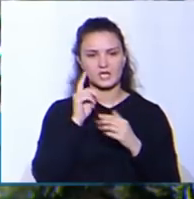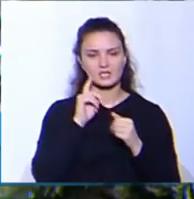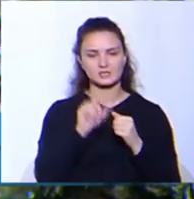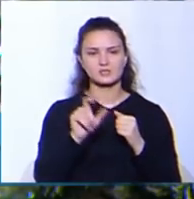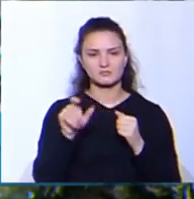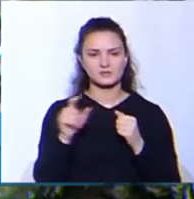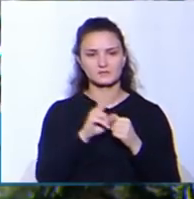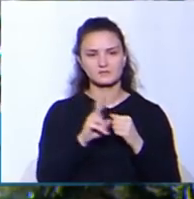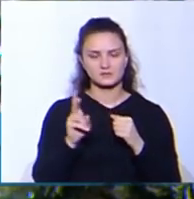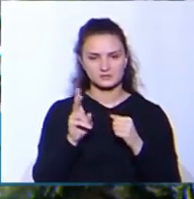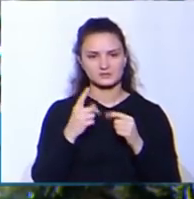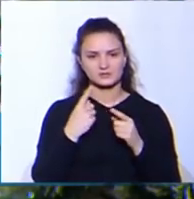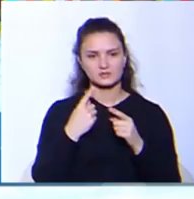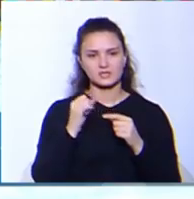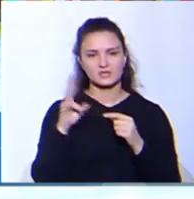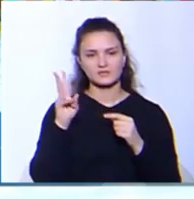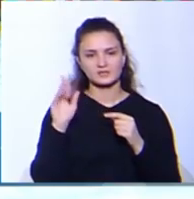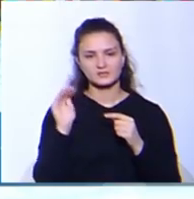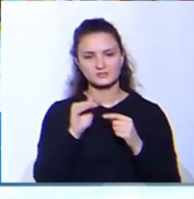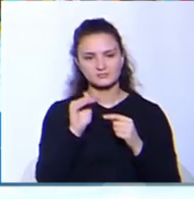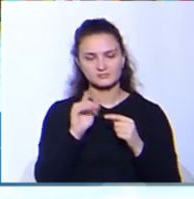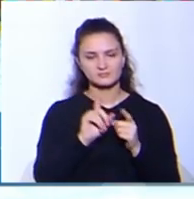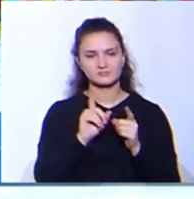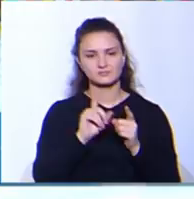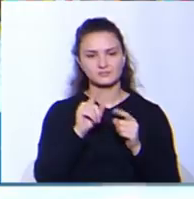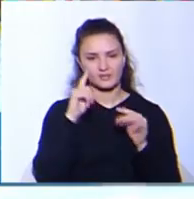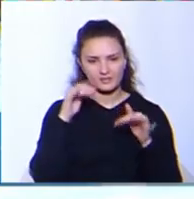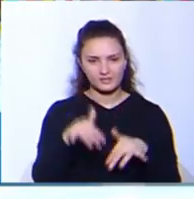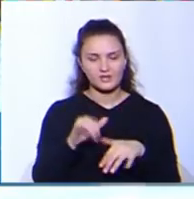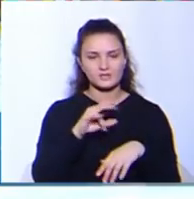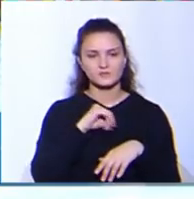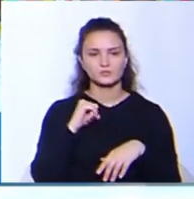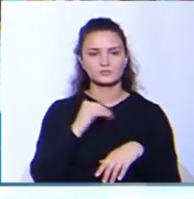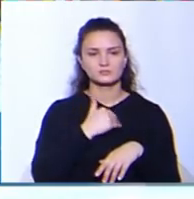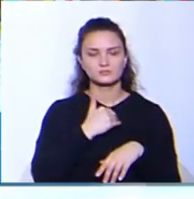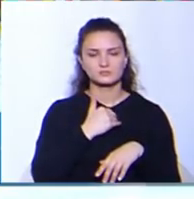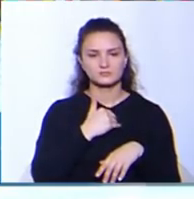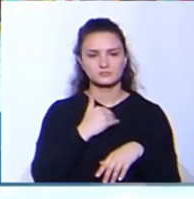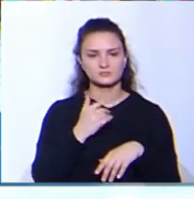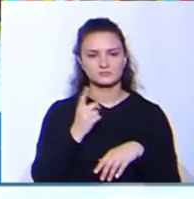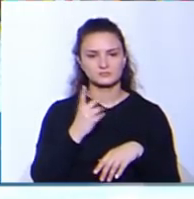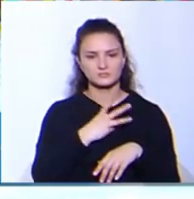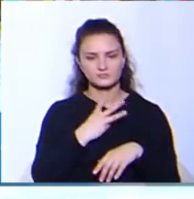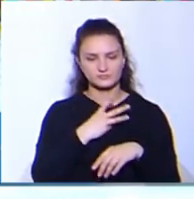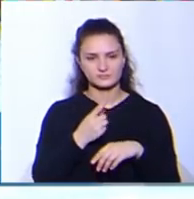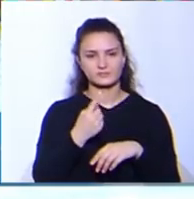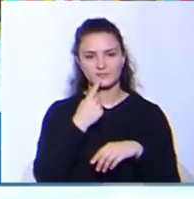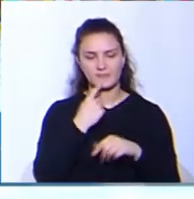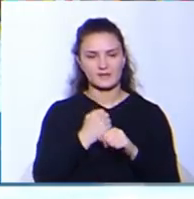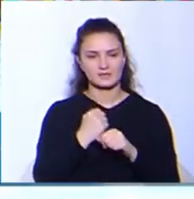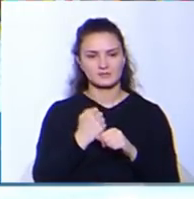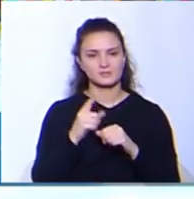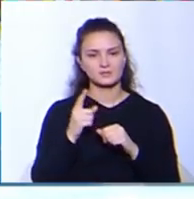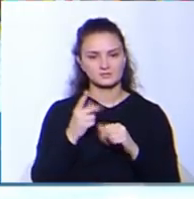ახალგაზრდები, რომლებიც ან სხვისი წაქეზებით, ან საკუთარი ცნობის მოყარეობით სიტუაციიდან გამომდინარე და ასე შემდეგ სინჯავენ.